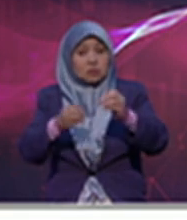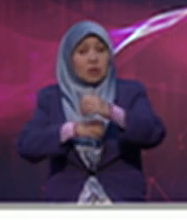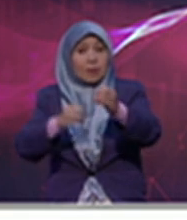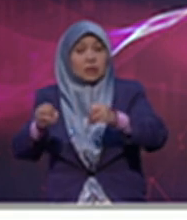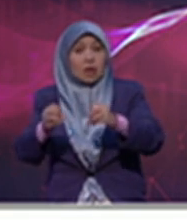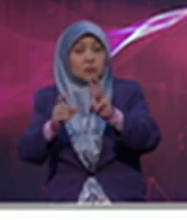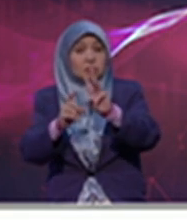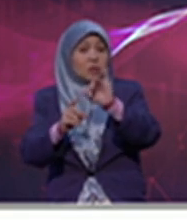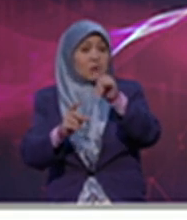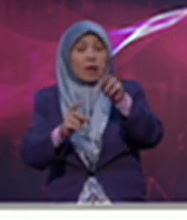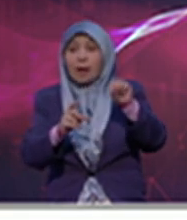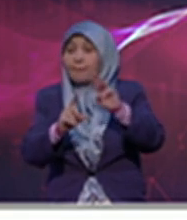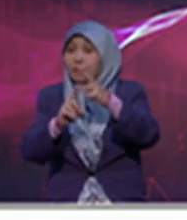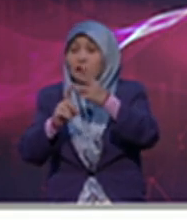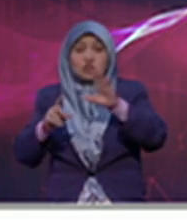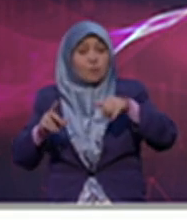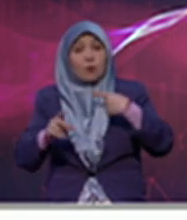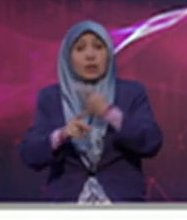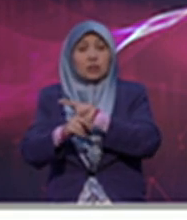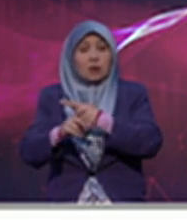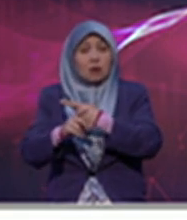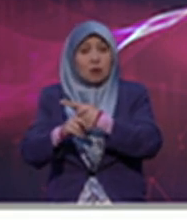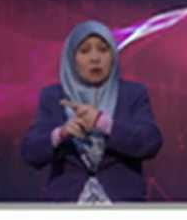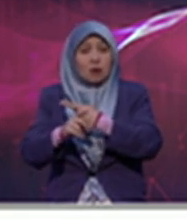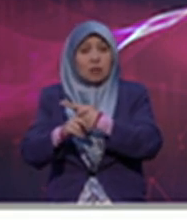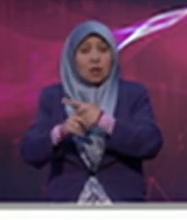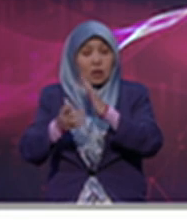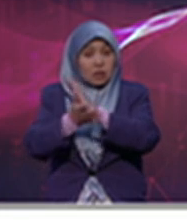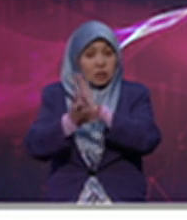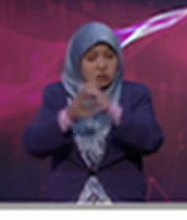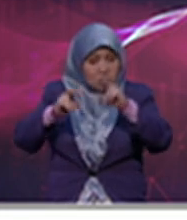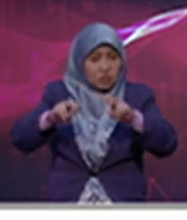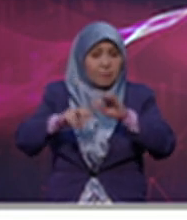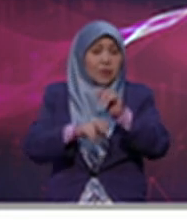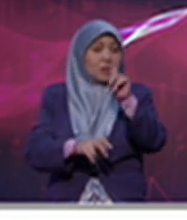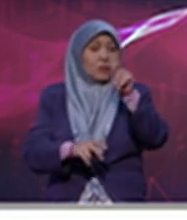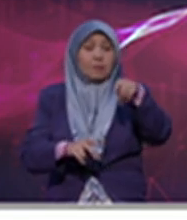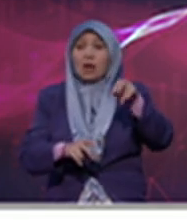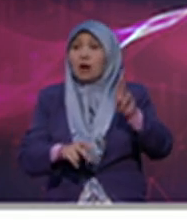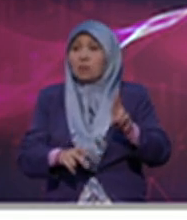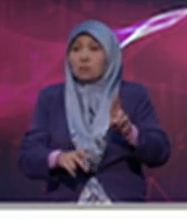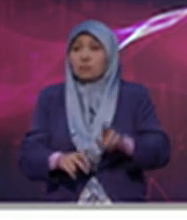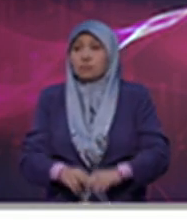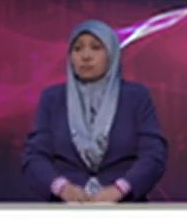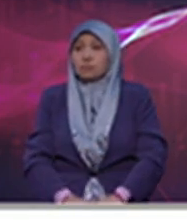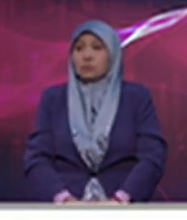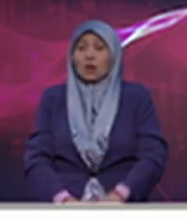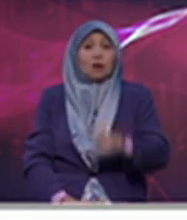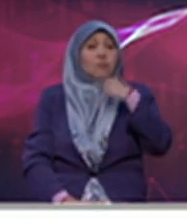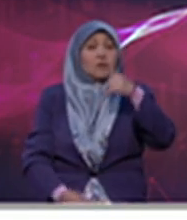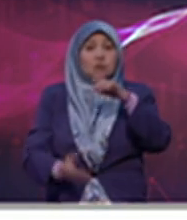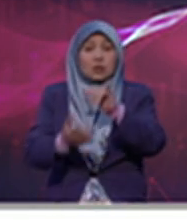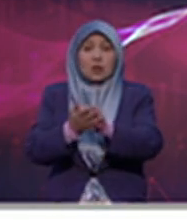Jabatan Kebajikan Malaysia sebelum kita rujuk kertas kesihatan kepada Timbalan Pendakwa Raya. Beliau